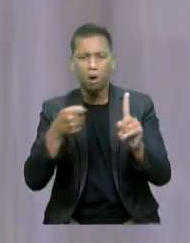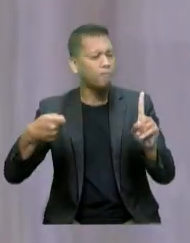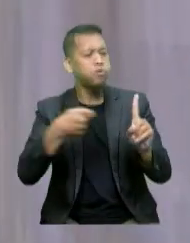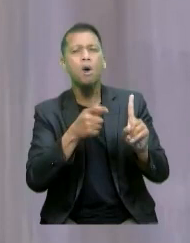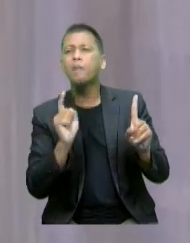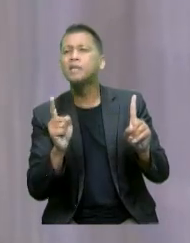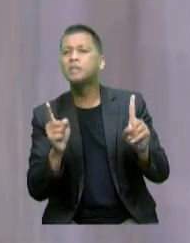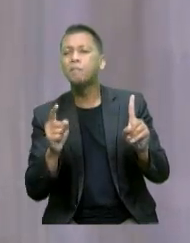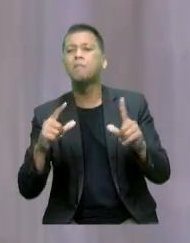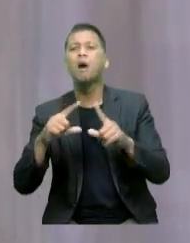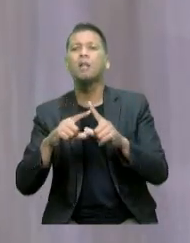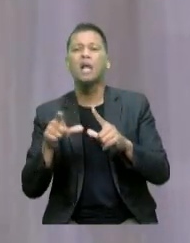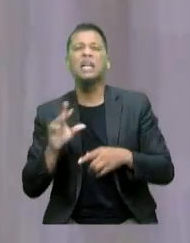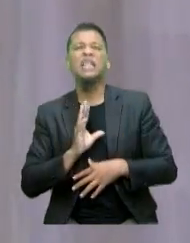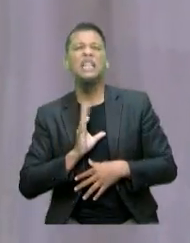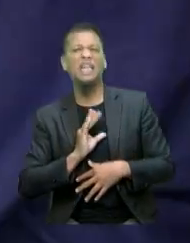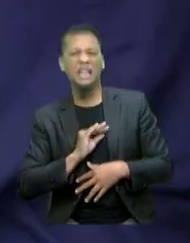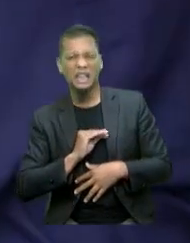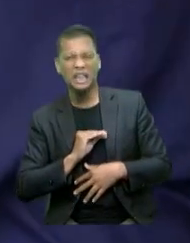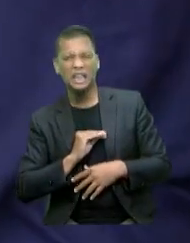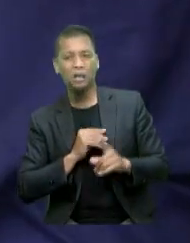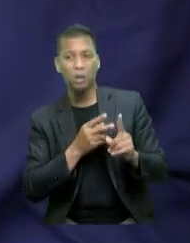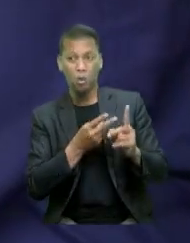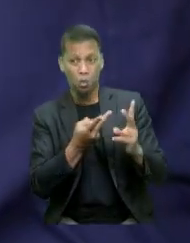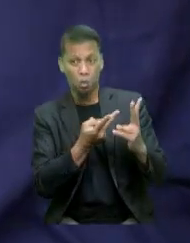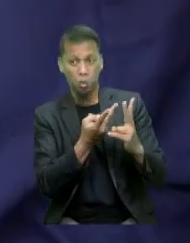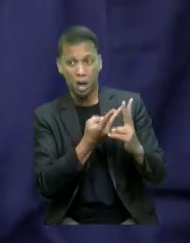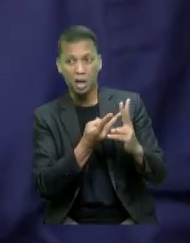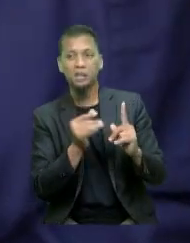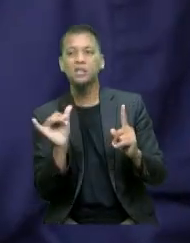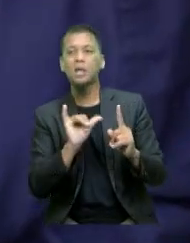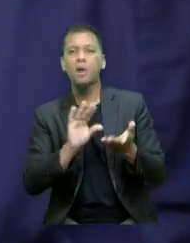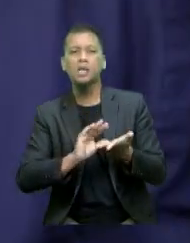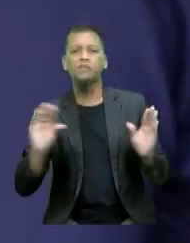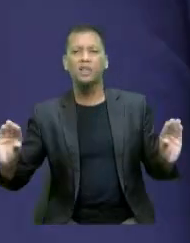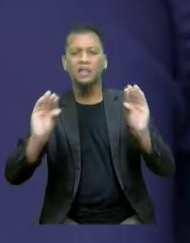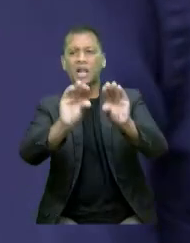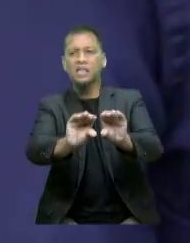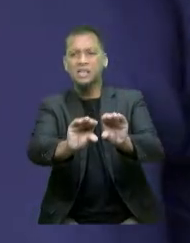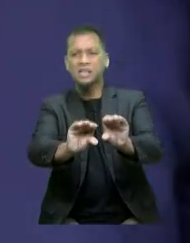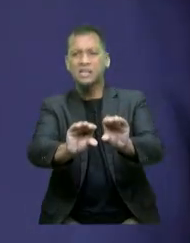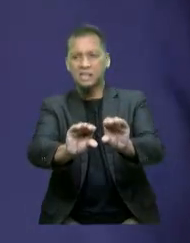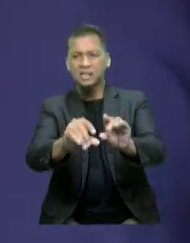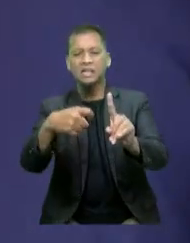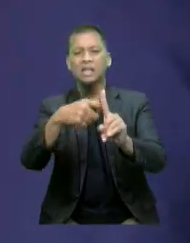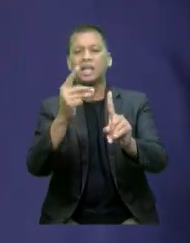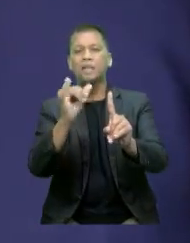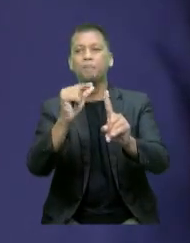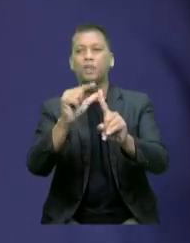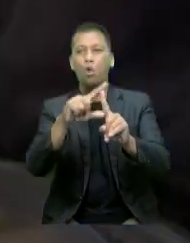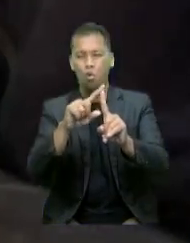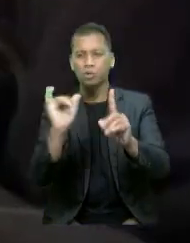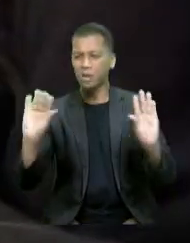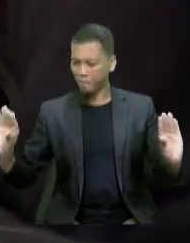iri. Menurut pelaku, ia dan korban sama-sama berinvestasi di uang kripto. Namun dalam investasi tersebut, pelaku